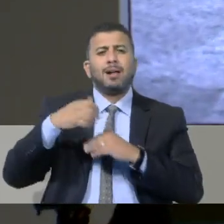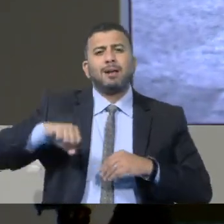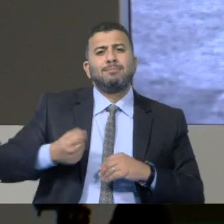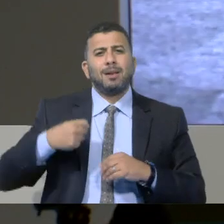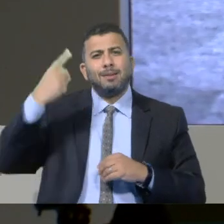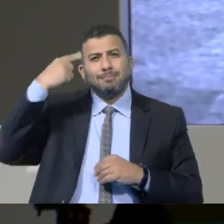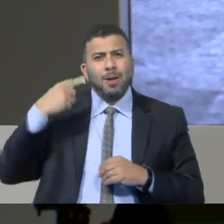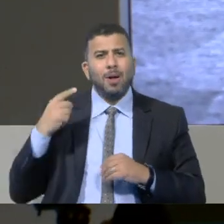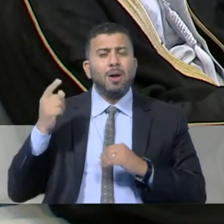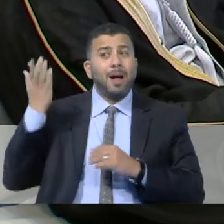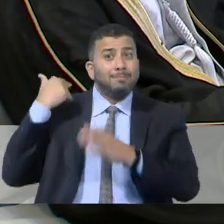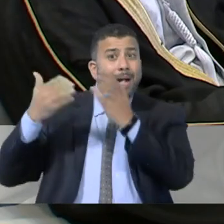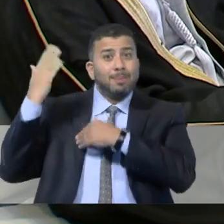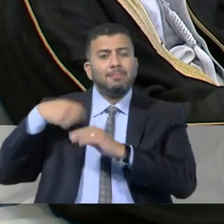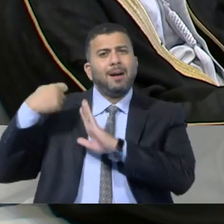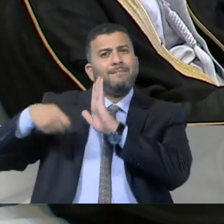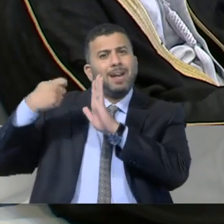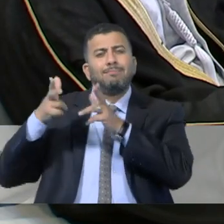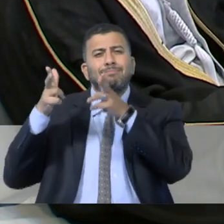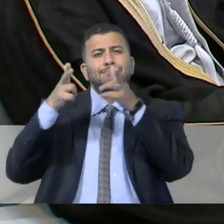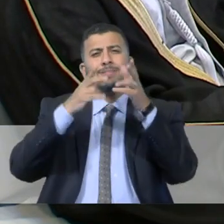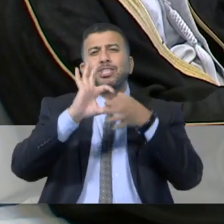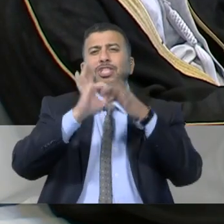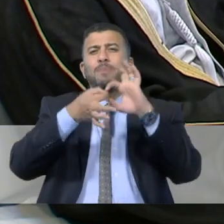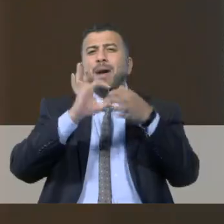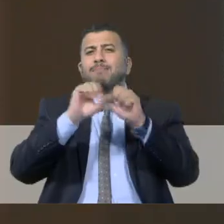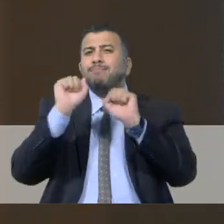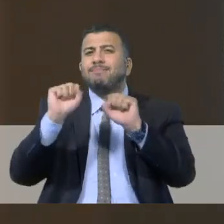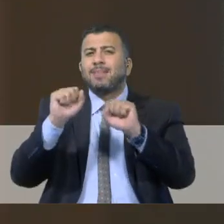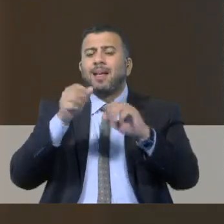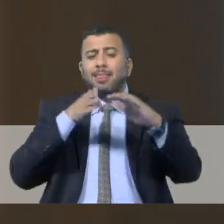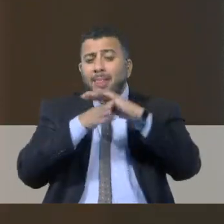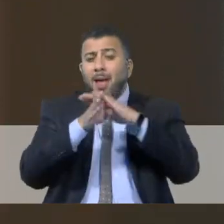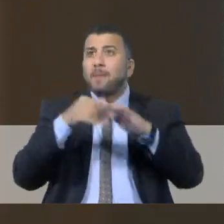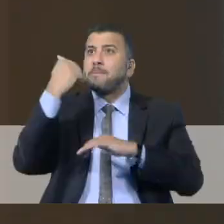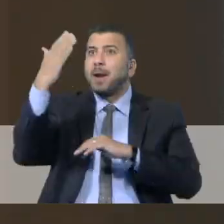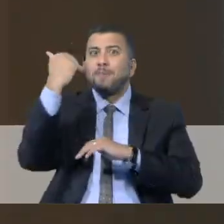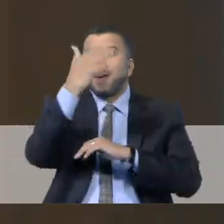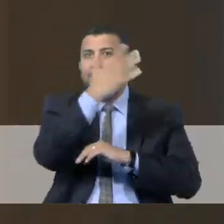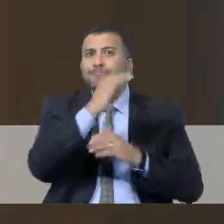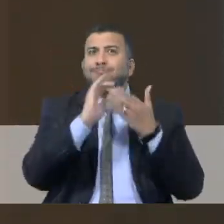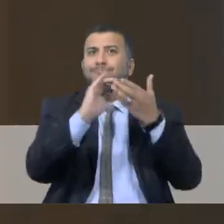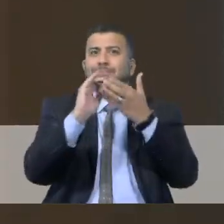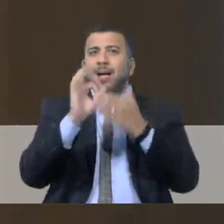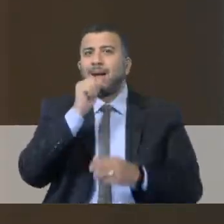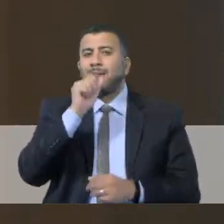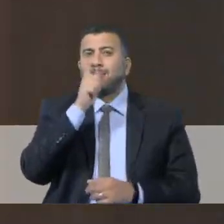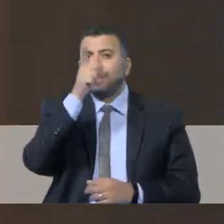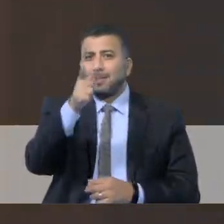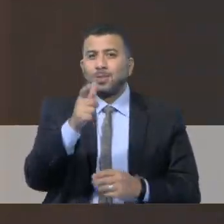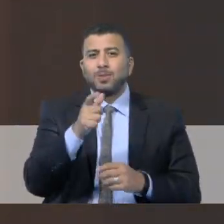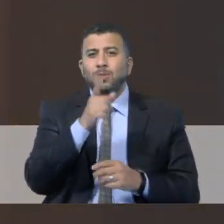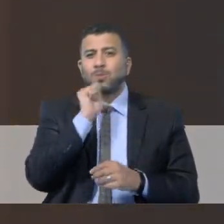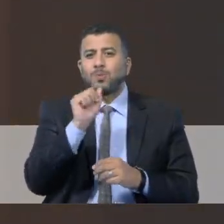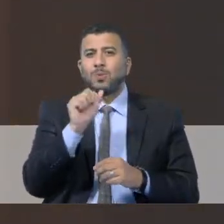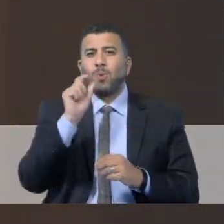للأعراس الجماعية السابقة التي نفذتها الجمعية داخل وخارج الدولة. بعدها ألقى أحد العرسان كلمة